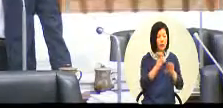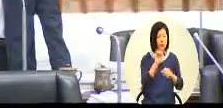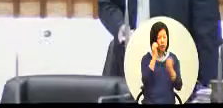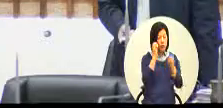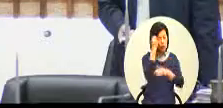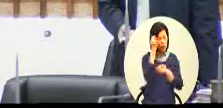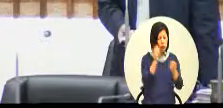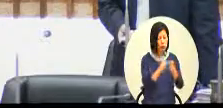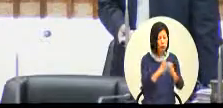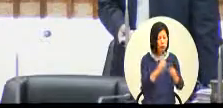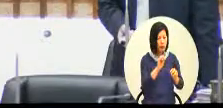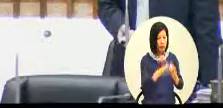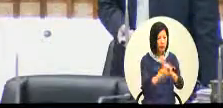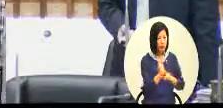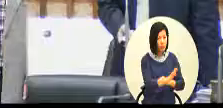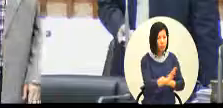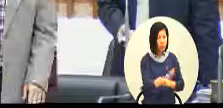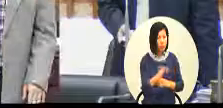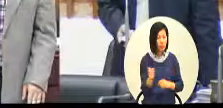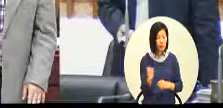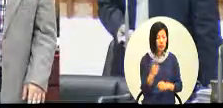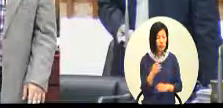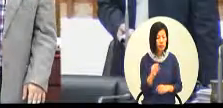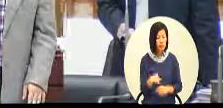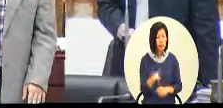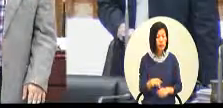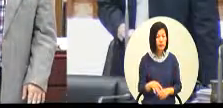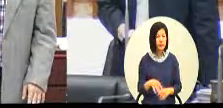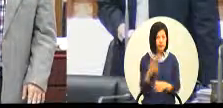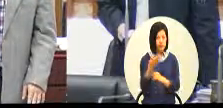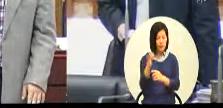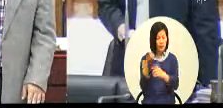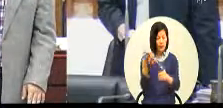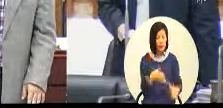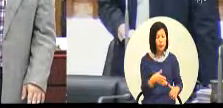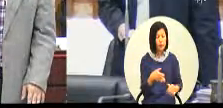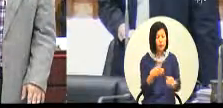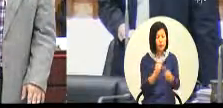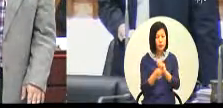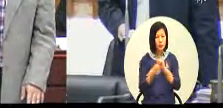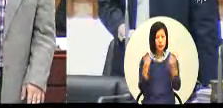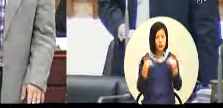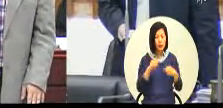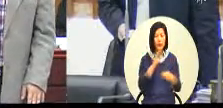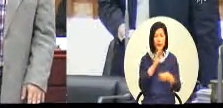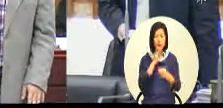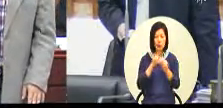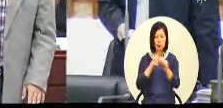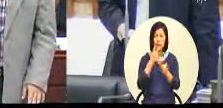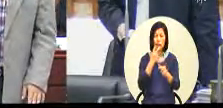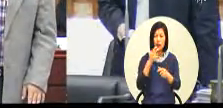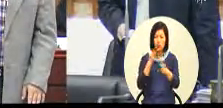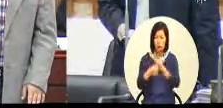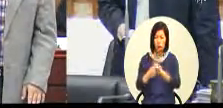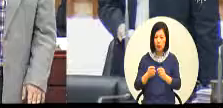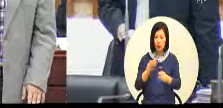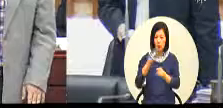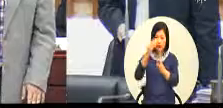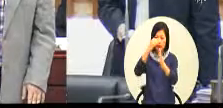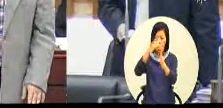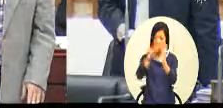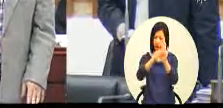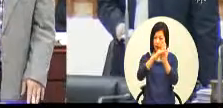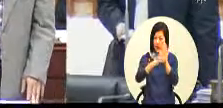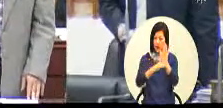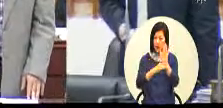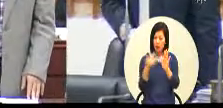跟议长还有议员报告，遗产遗赠税原则上是中央税，我们是分成，我们分